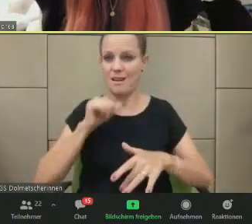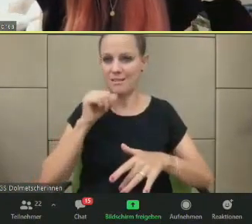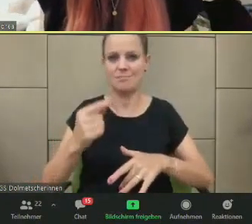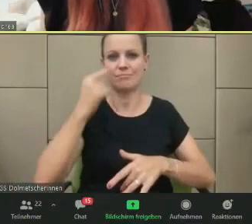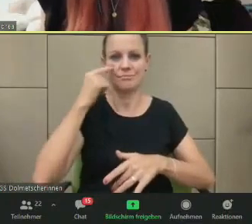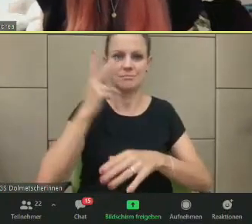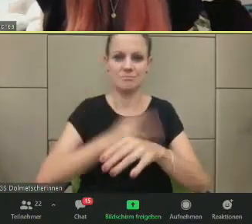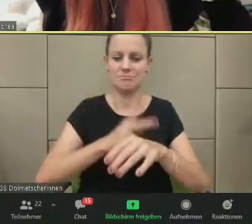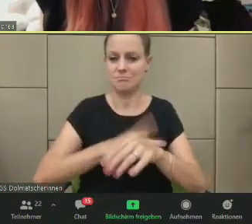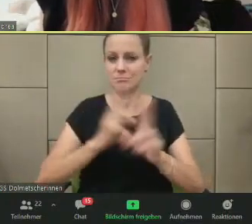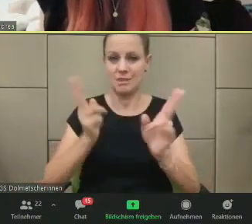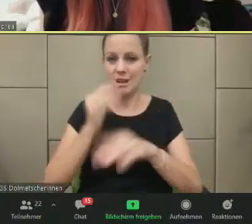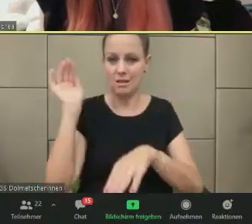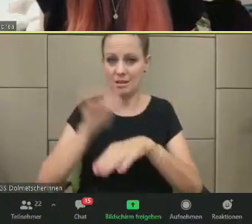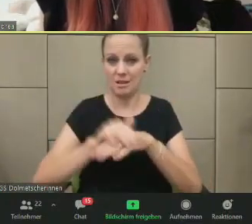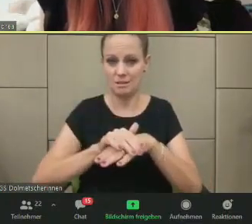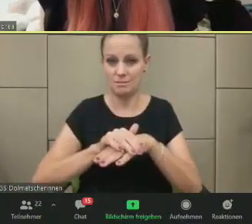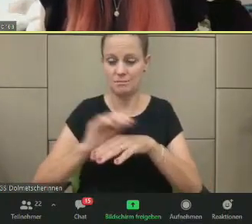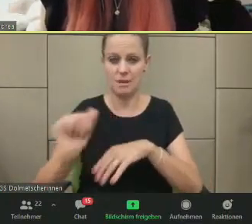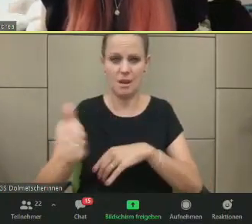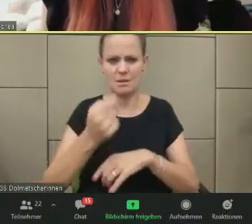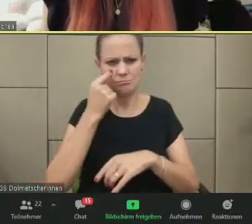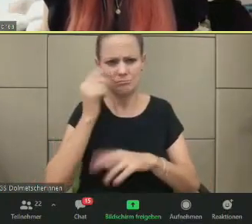nicht erkennbar sind am ersten Blick.